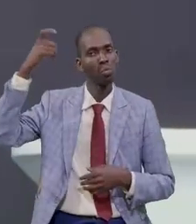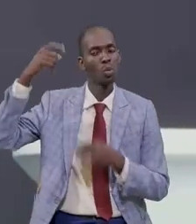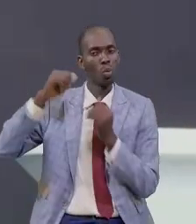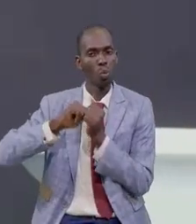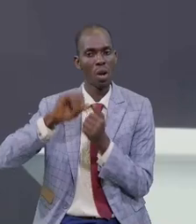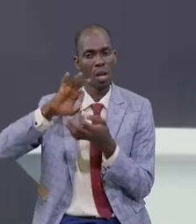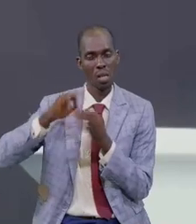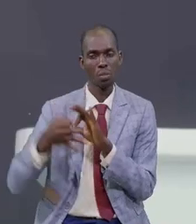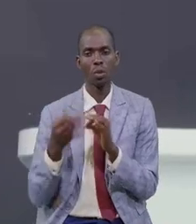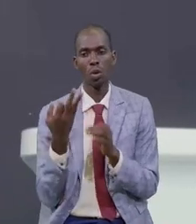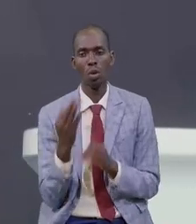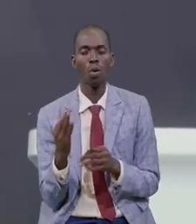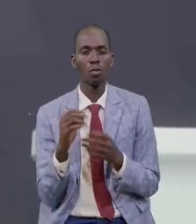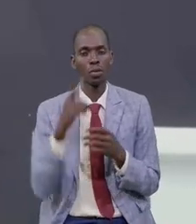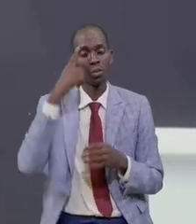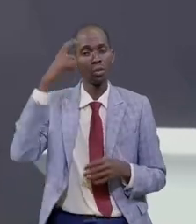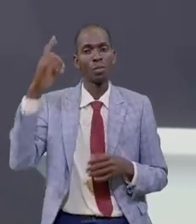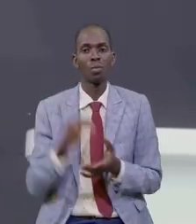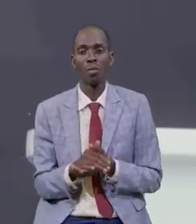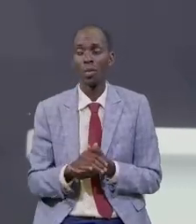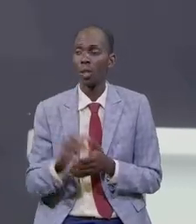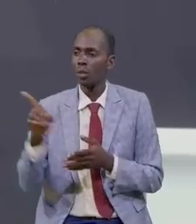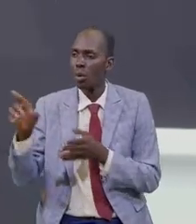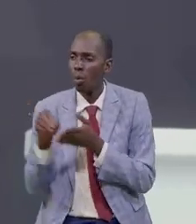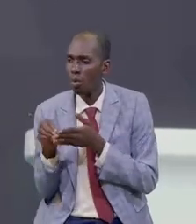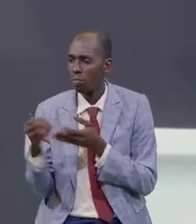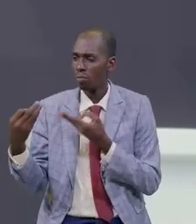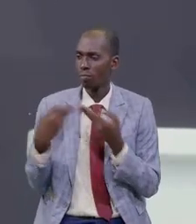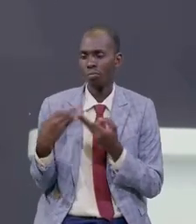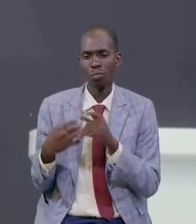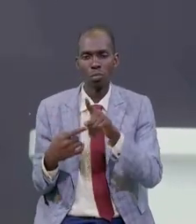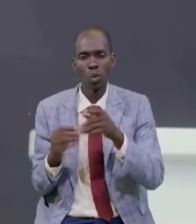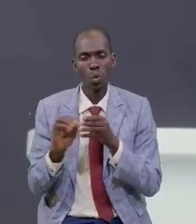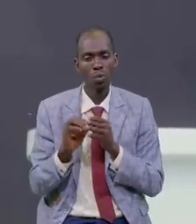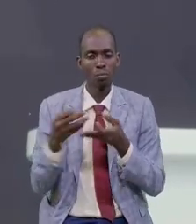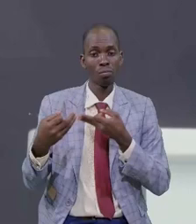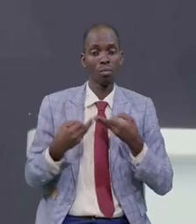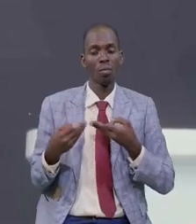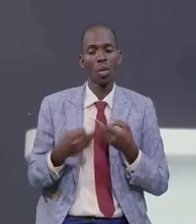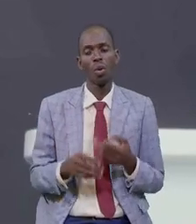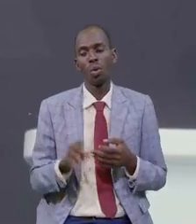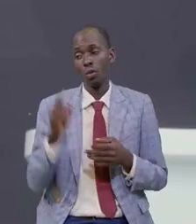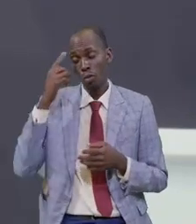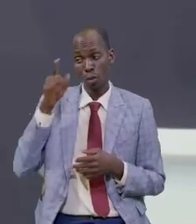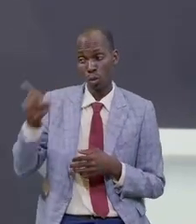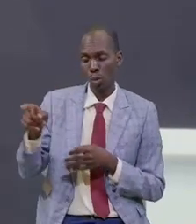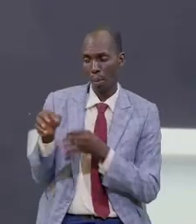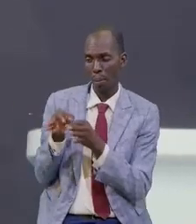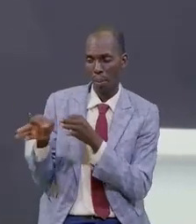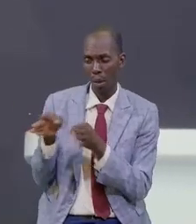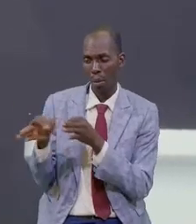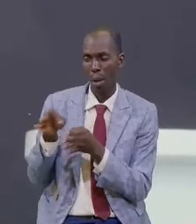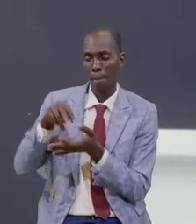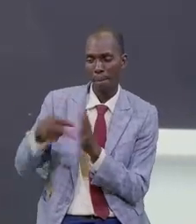le rêve il dit pour toi voici l'interprétation pour toi voici l'interprétation